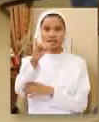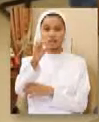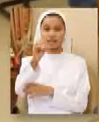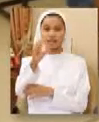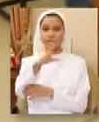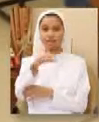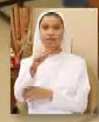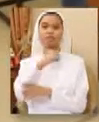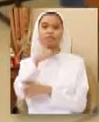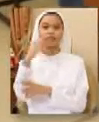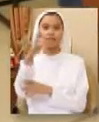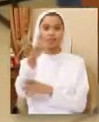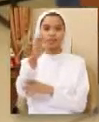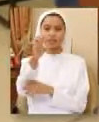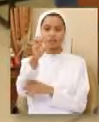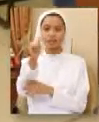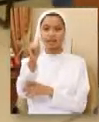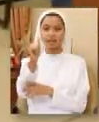Father Dario sa